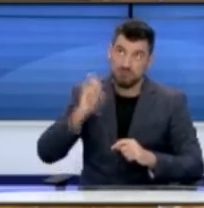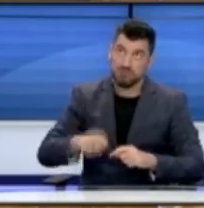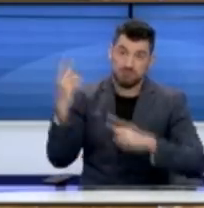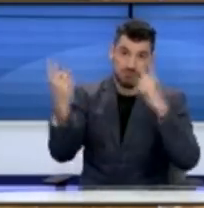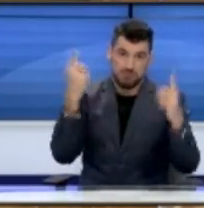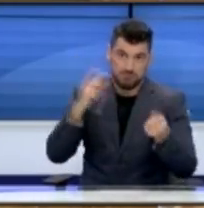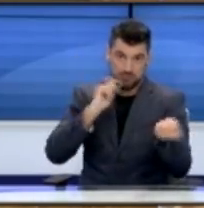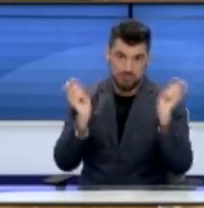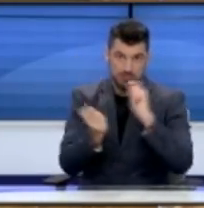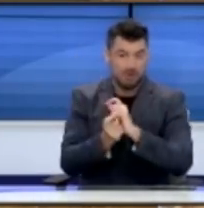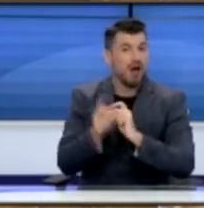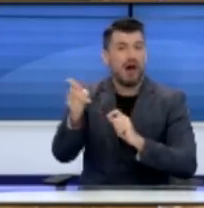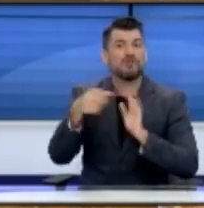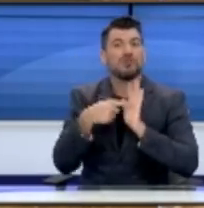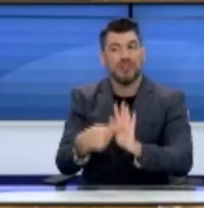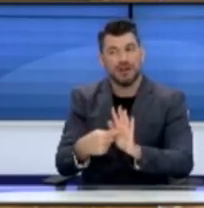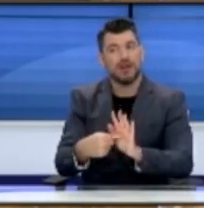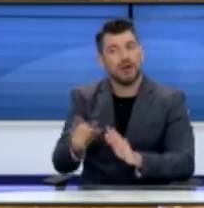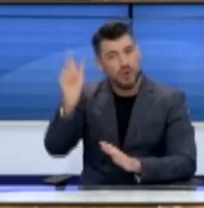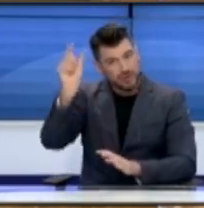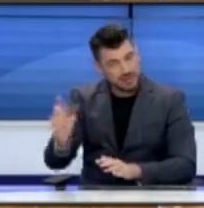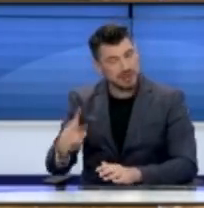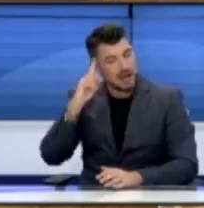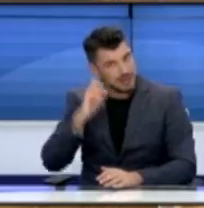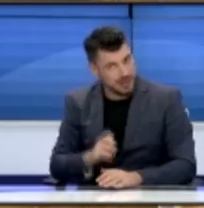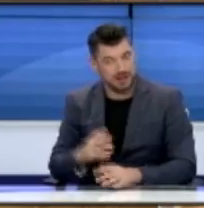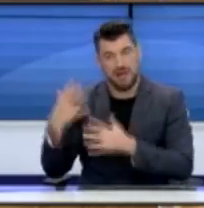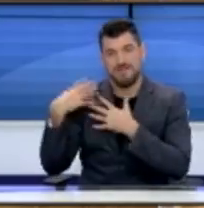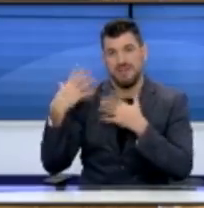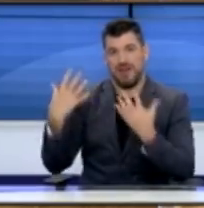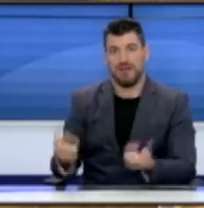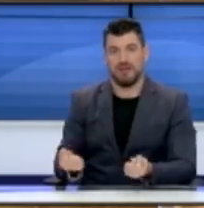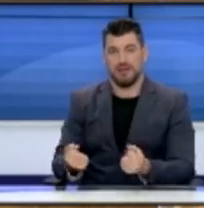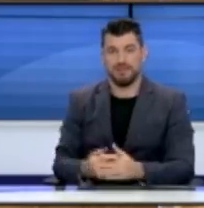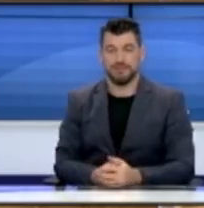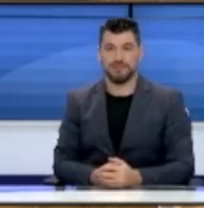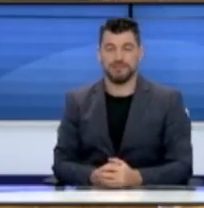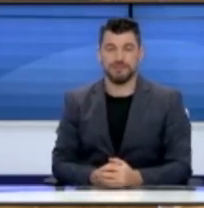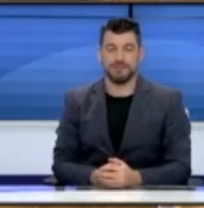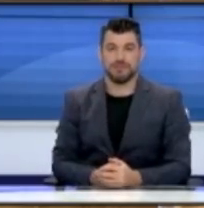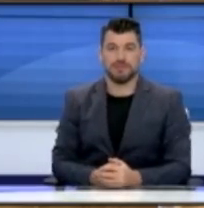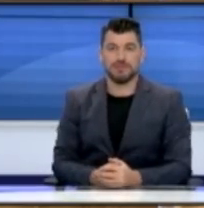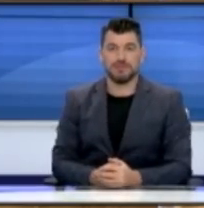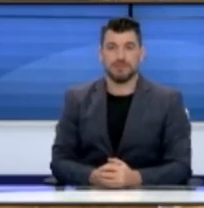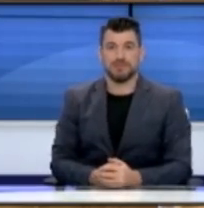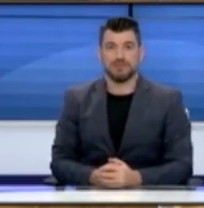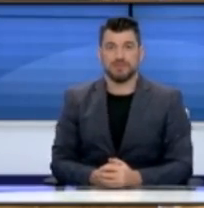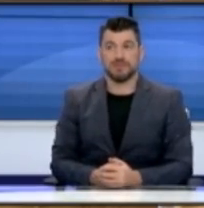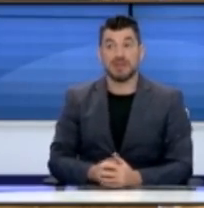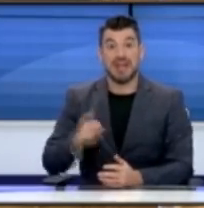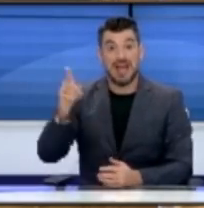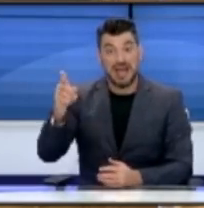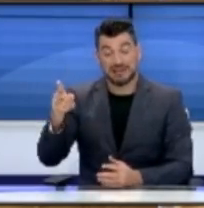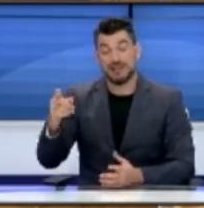πολύ καρφώνεστε. Σαν έτοιμοι από καιρό, προβάλλατε ως μοναδική διέξοδο τις δήθεν πράσινες